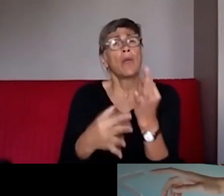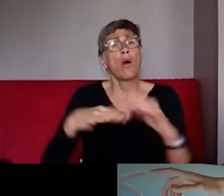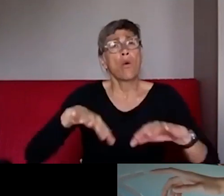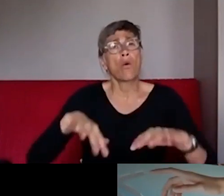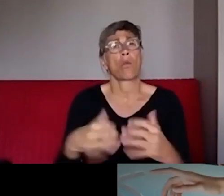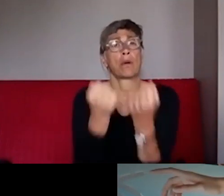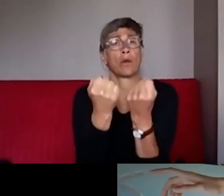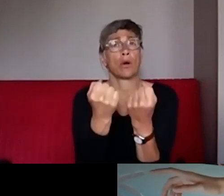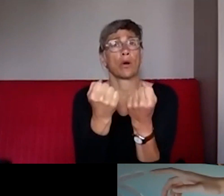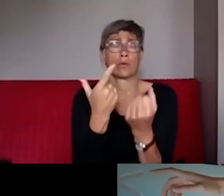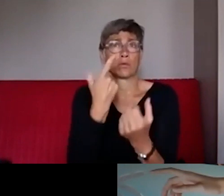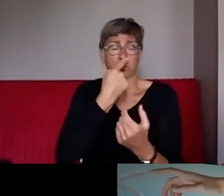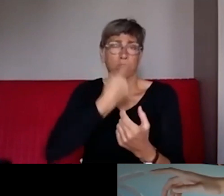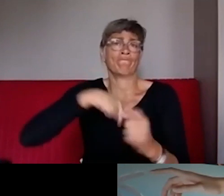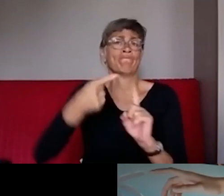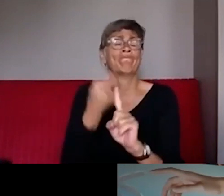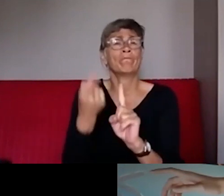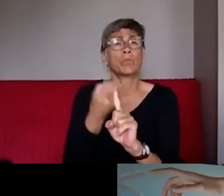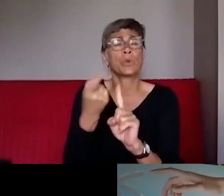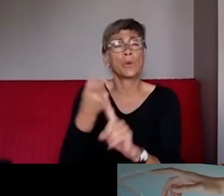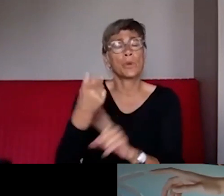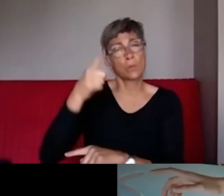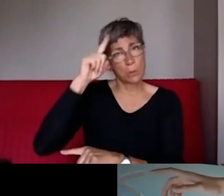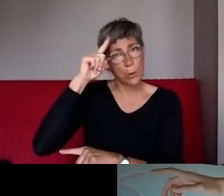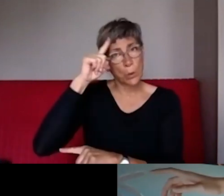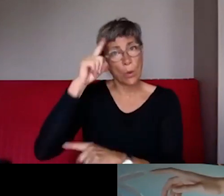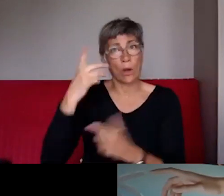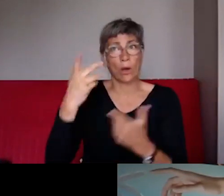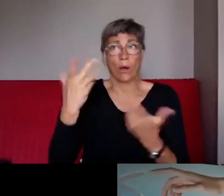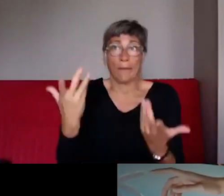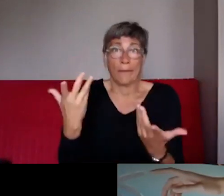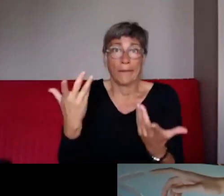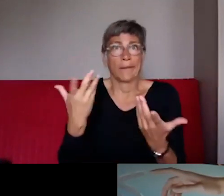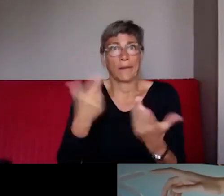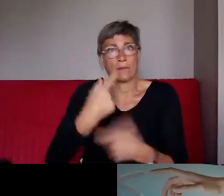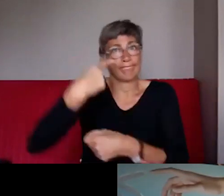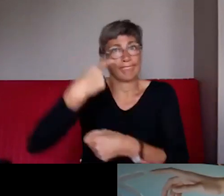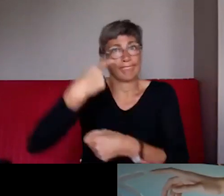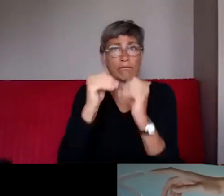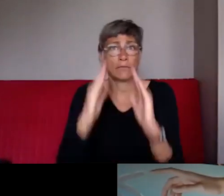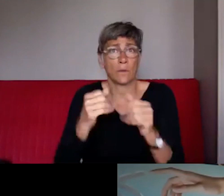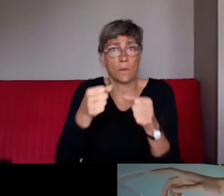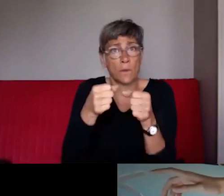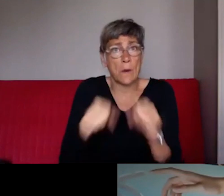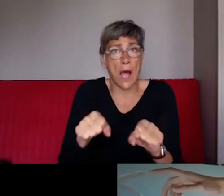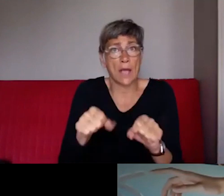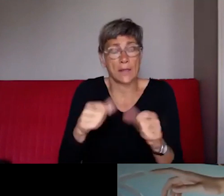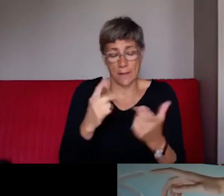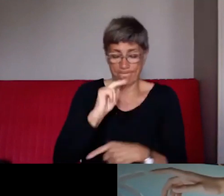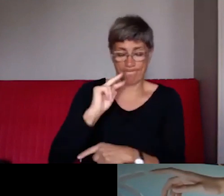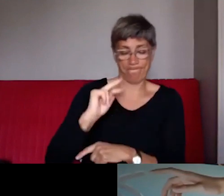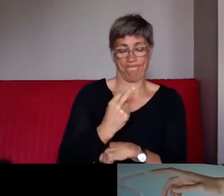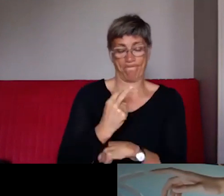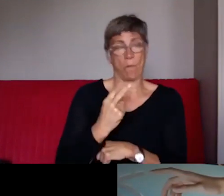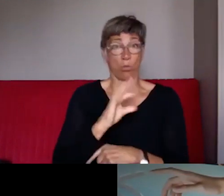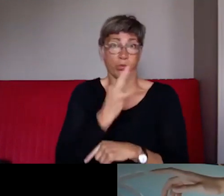paru important parce que, comme nous sommes confinés actuellement, c'est une façon aussi de redévelopper